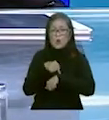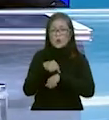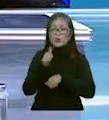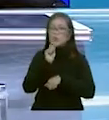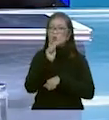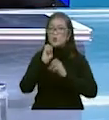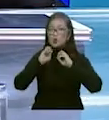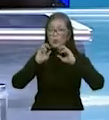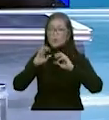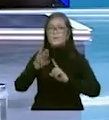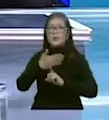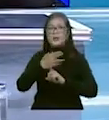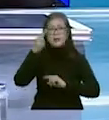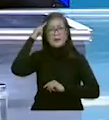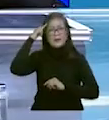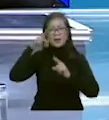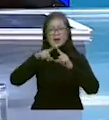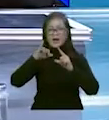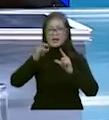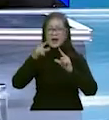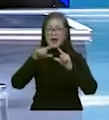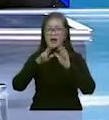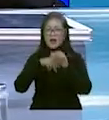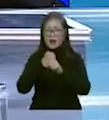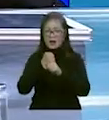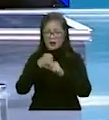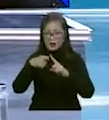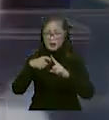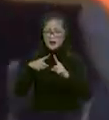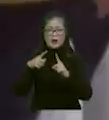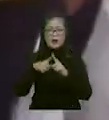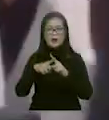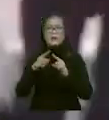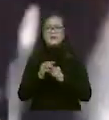mengumumkan bergabung ke Partai Pimpinan Erlangga Hartarto itu.